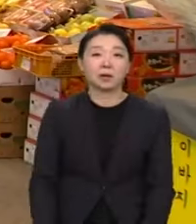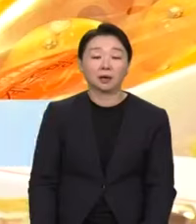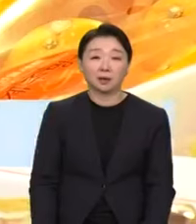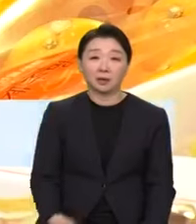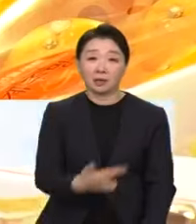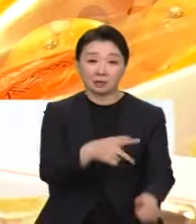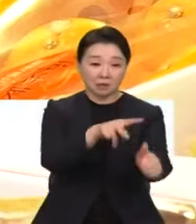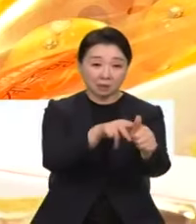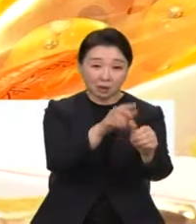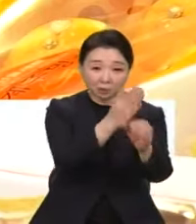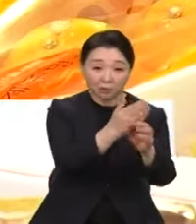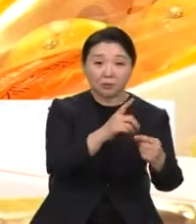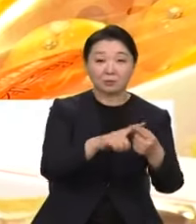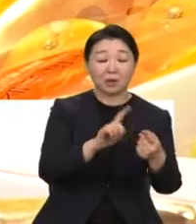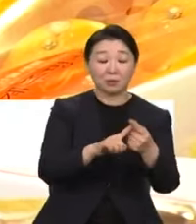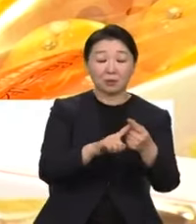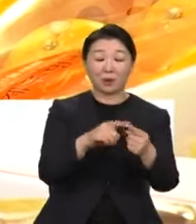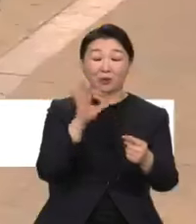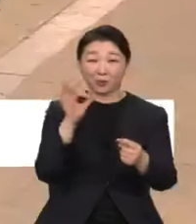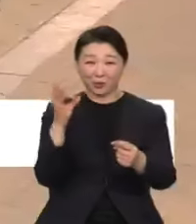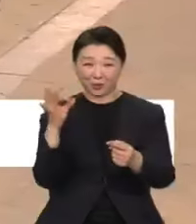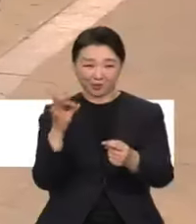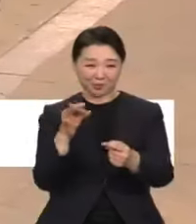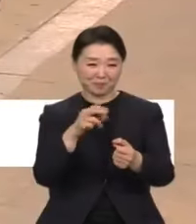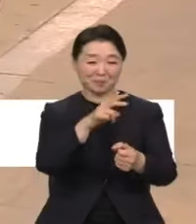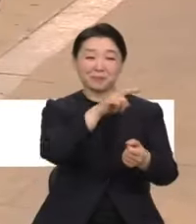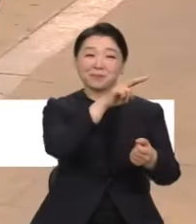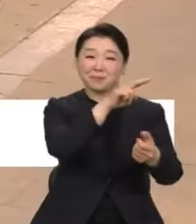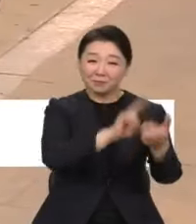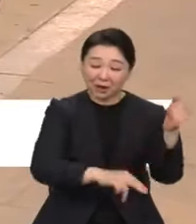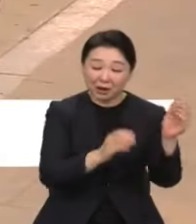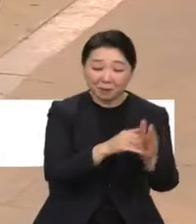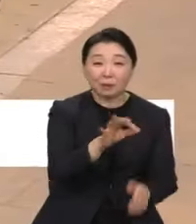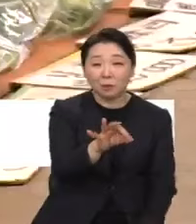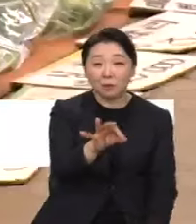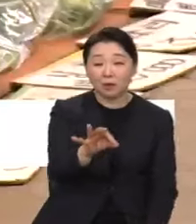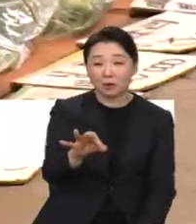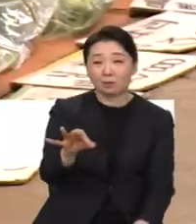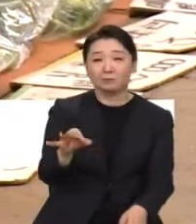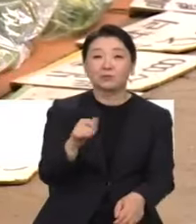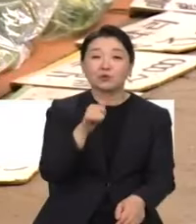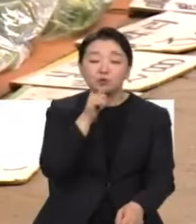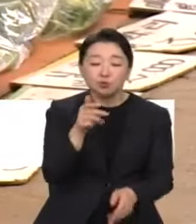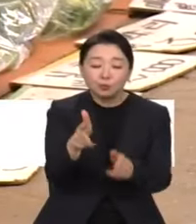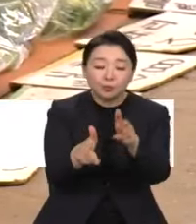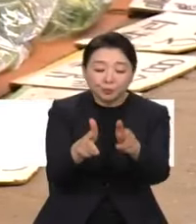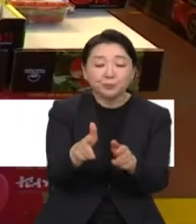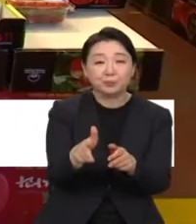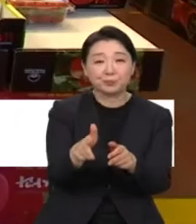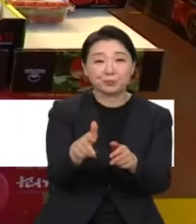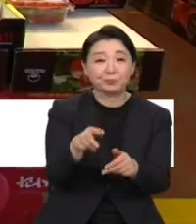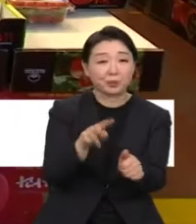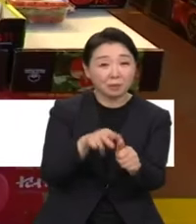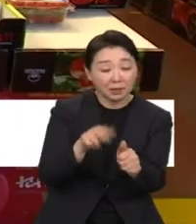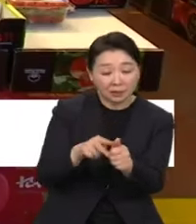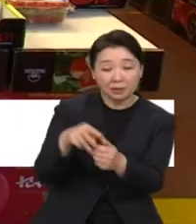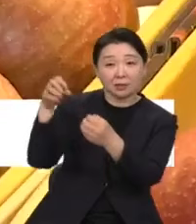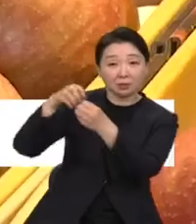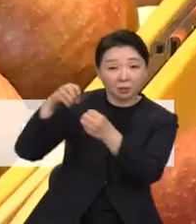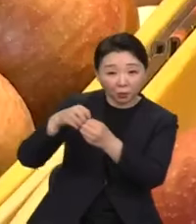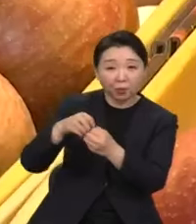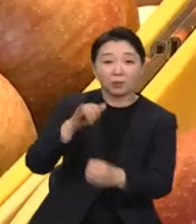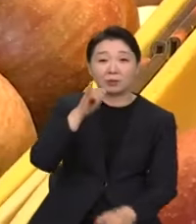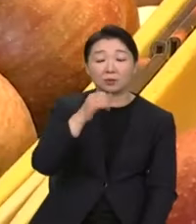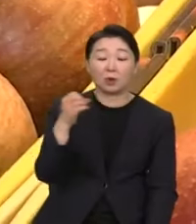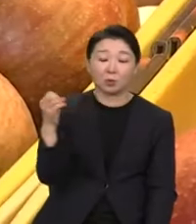중심으로 적용했던 납품 단가 지원은 중소마트와 전통시장으로 확대하고 취약계층을 위한 바우처 대상도